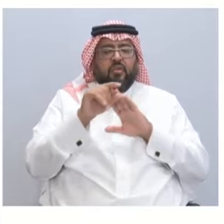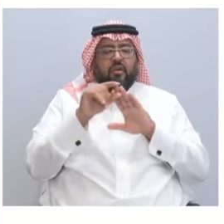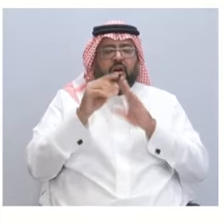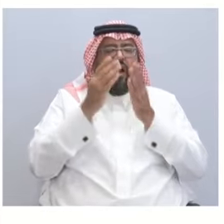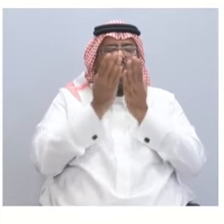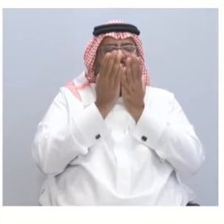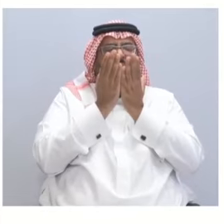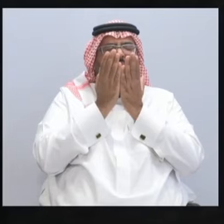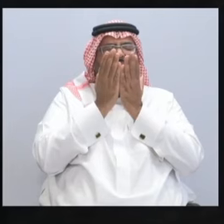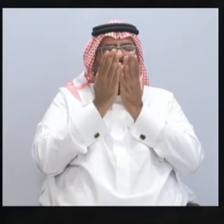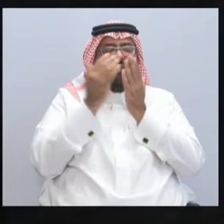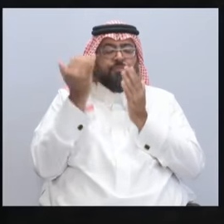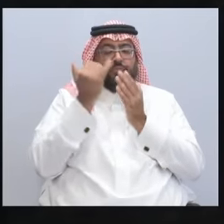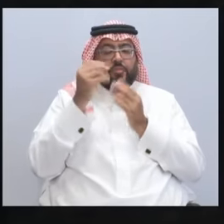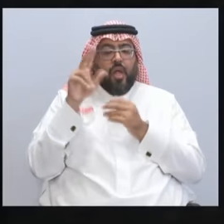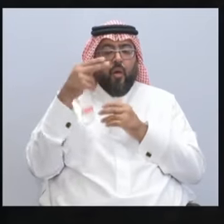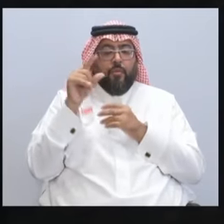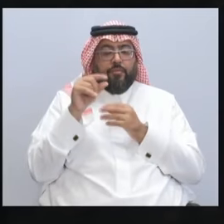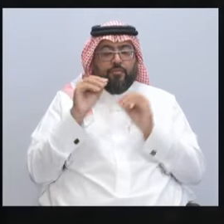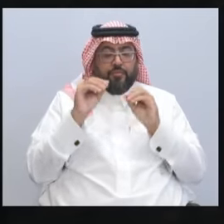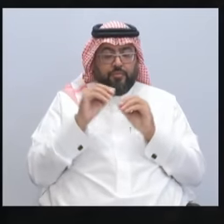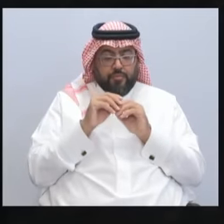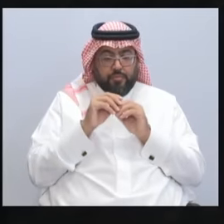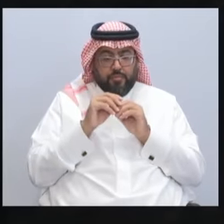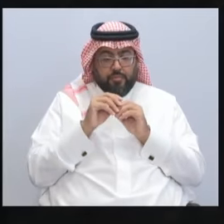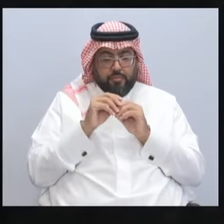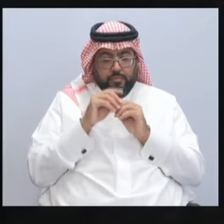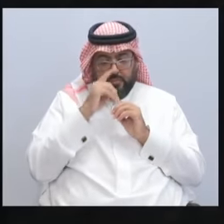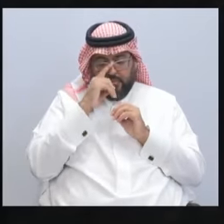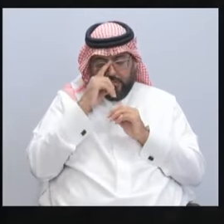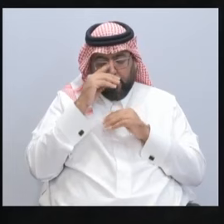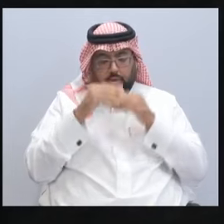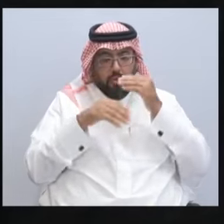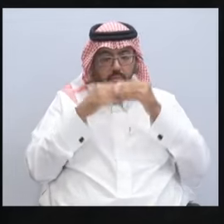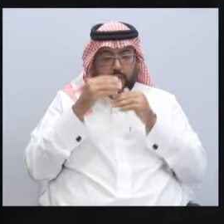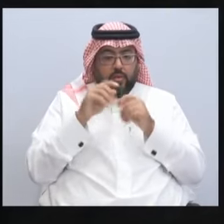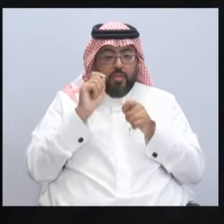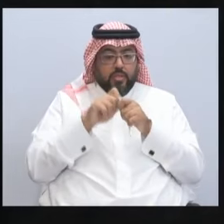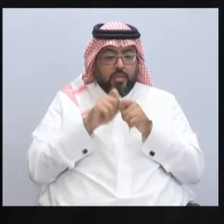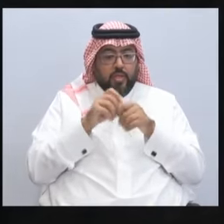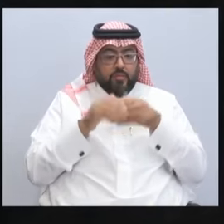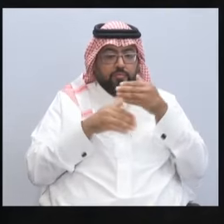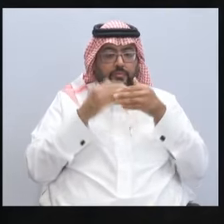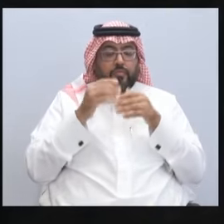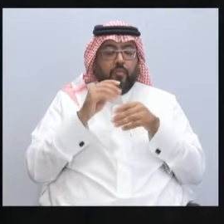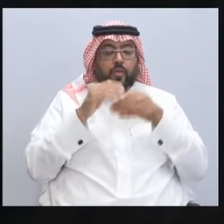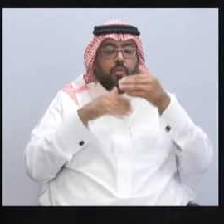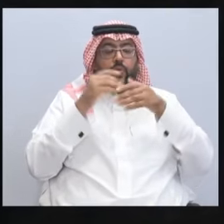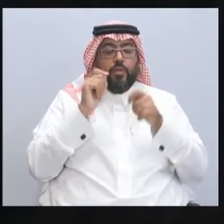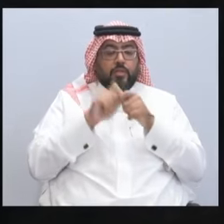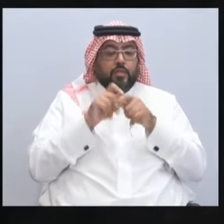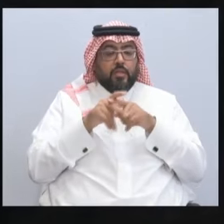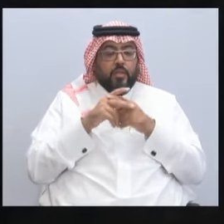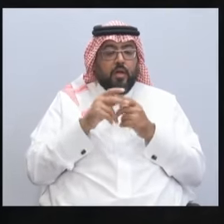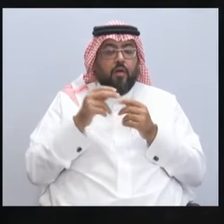الصناعه من اهم العوامل التي ساعدت على تطوير الصناعه توافر